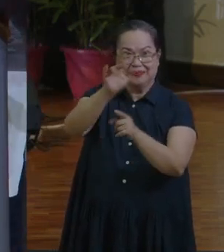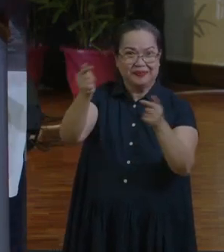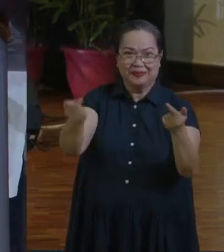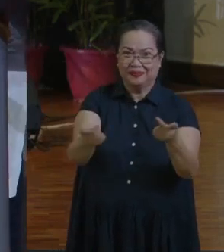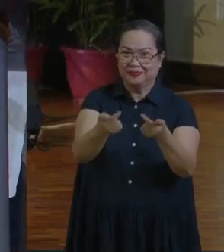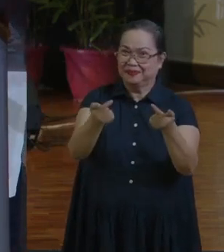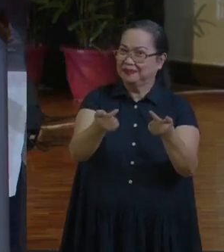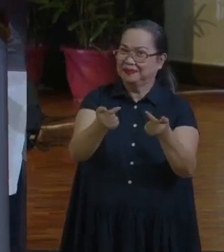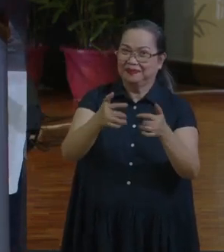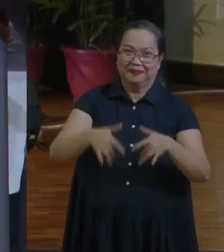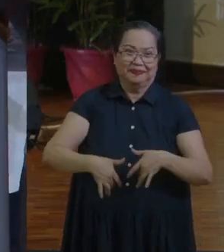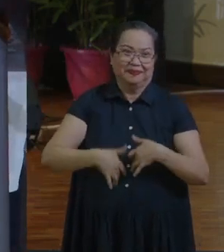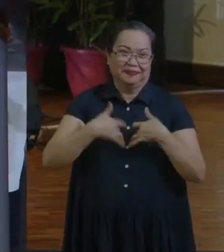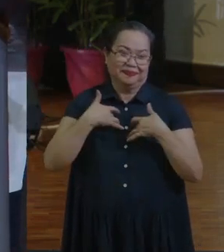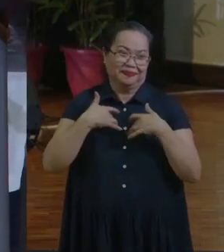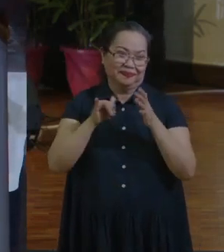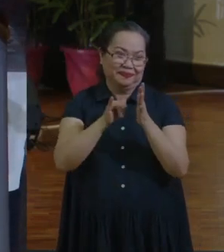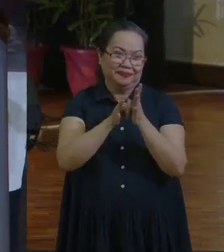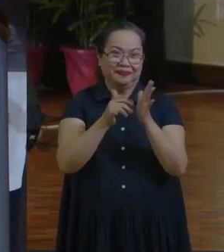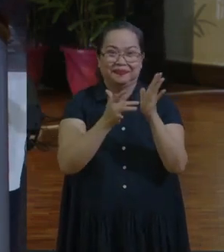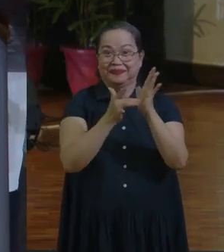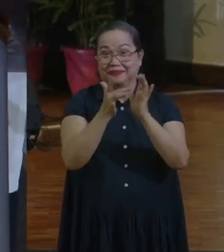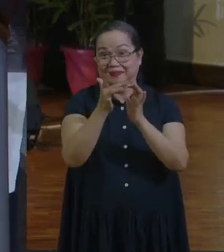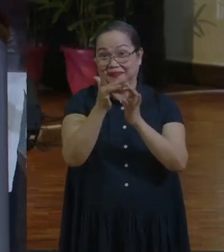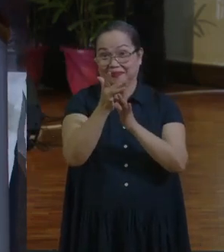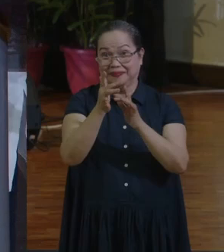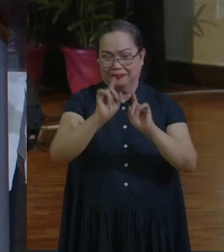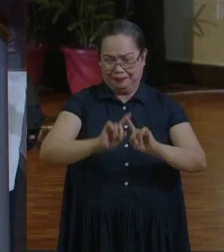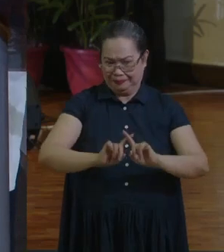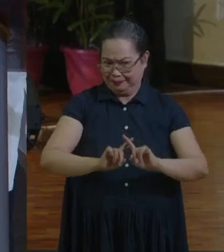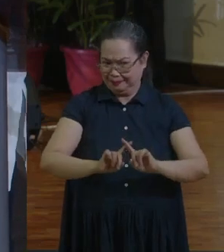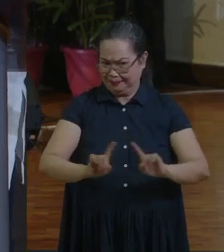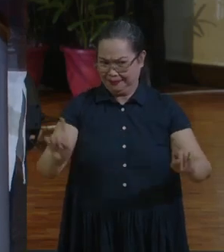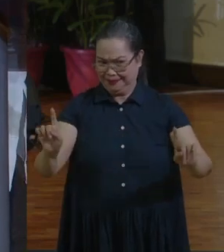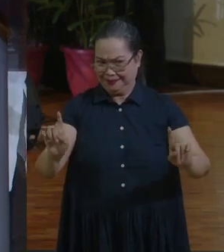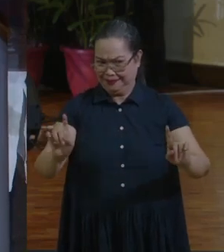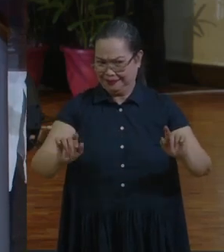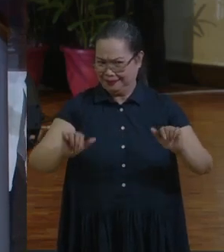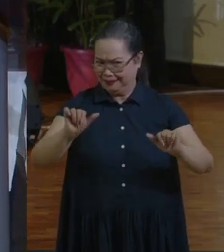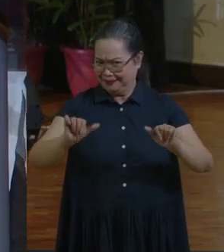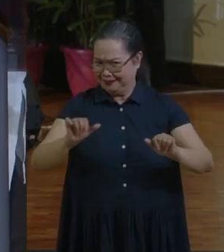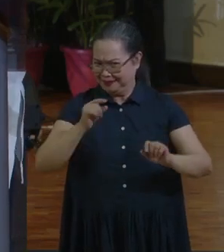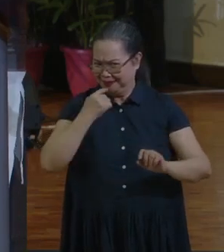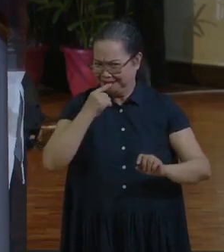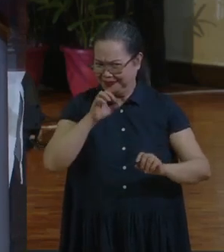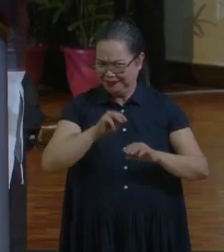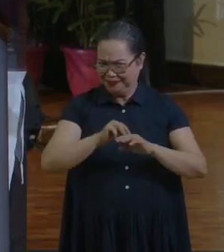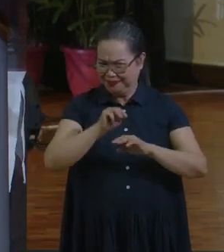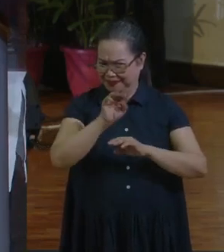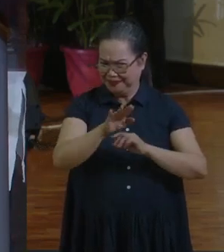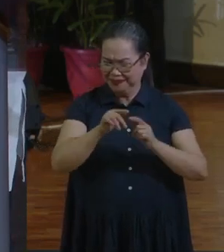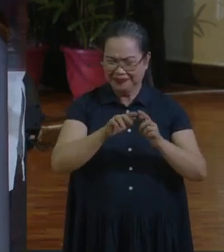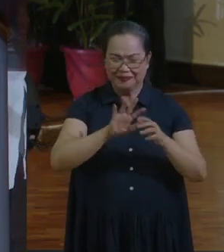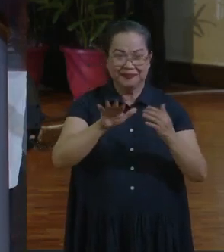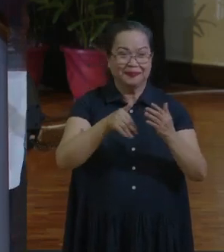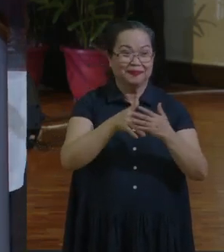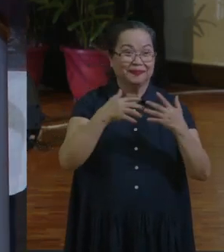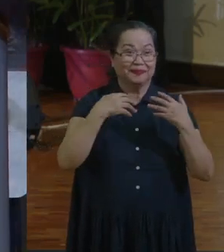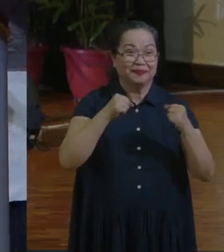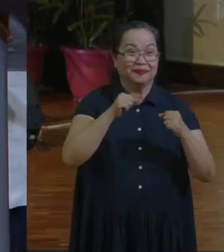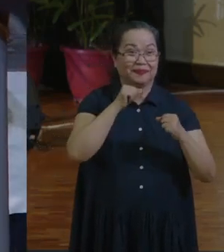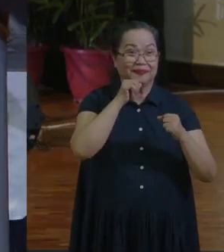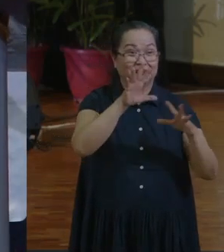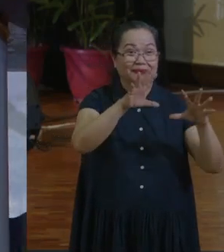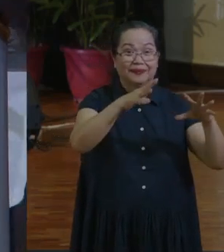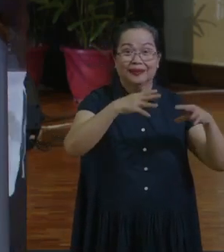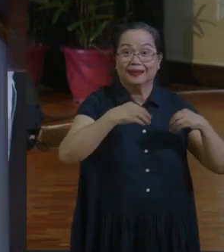buhay. Kaya kahit nakakaiba at mapaghimala ang kanyang mga pagpapagaling, hindi siya